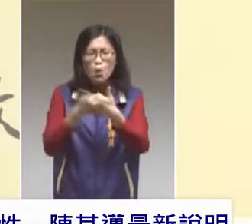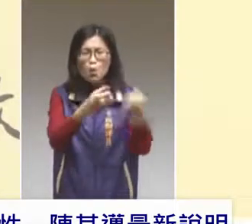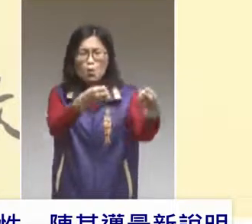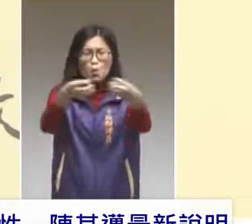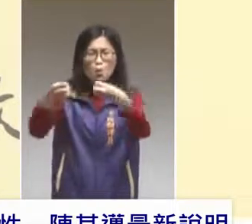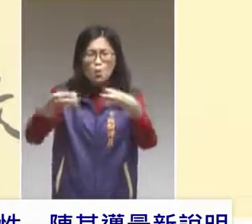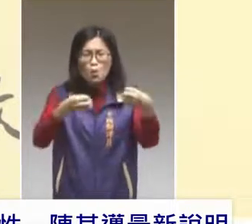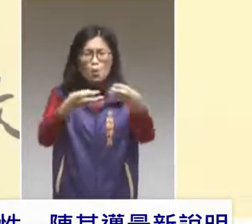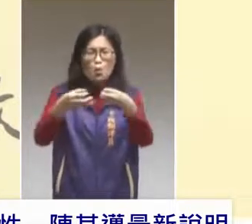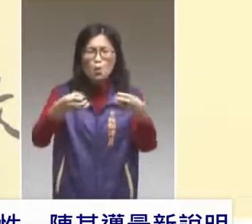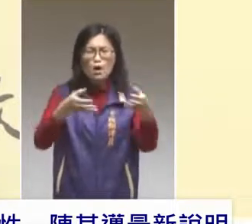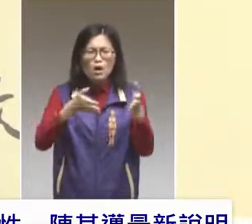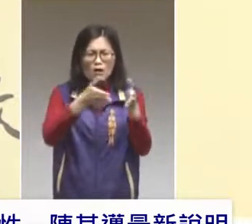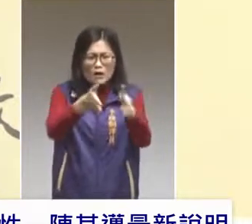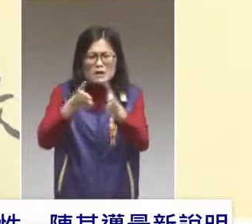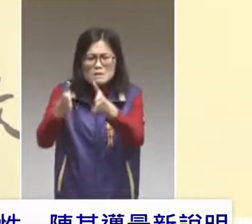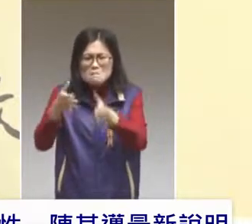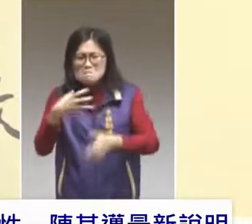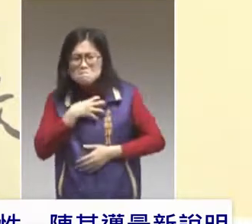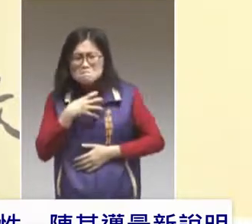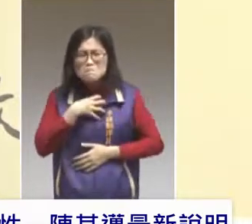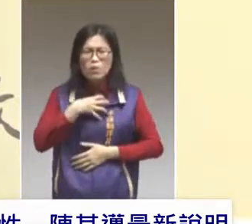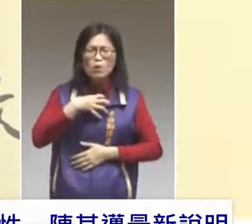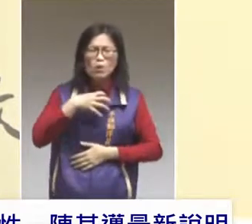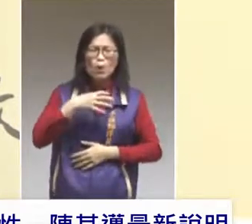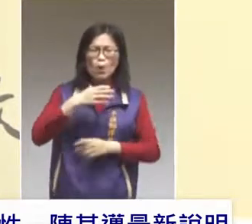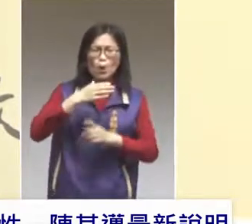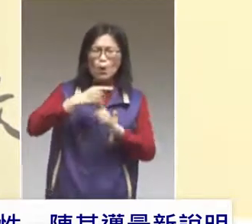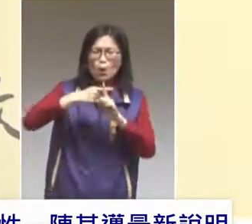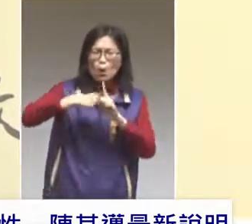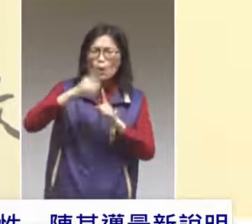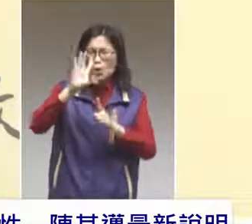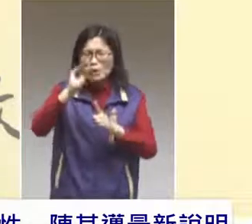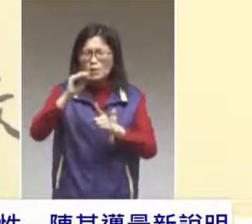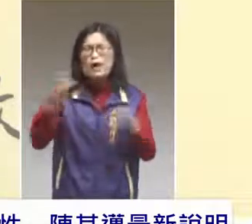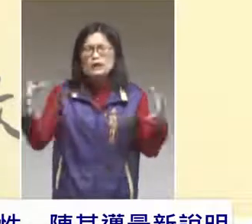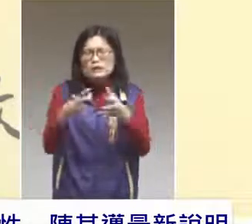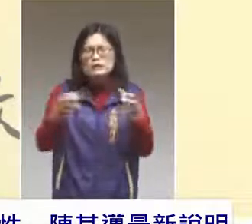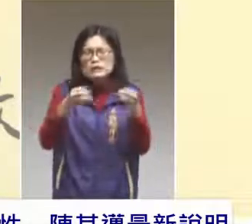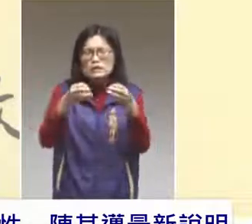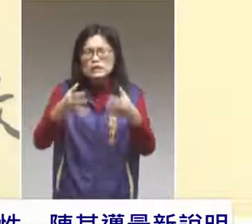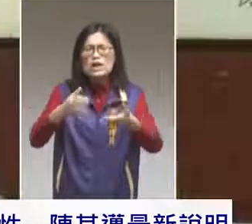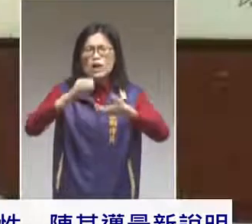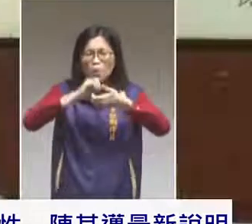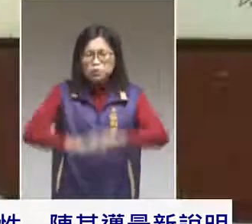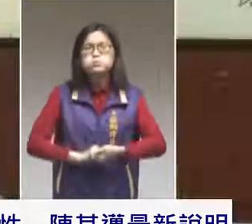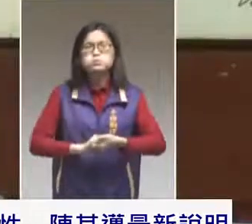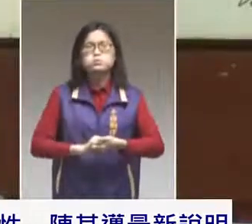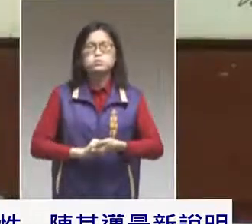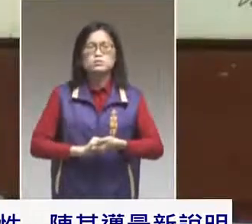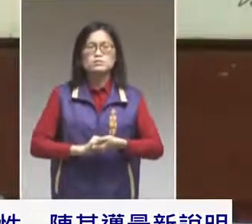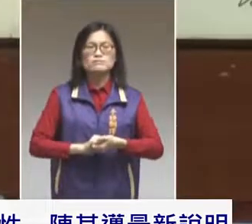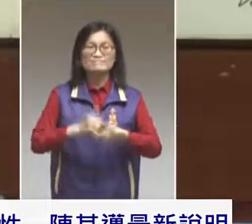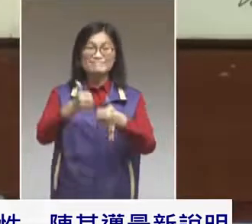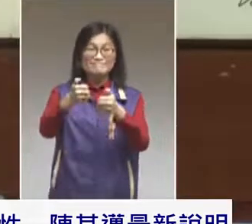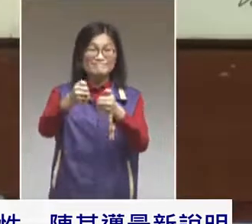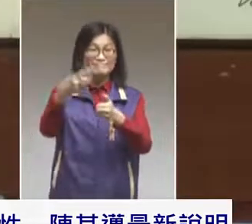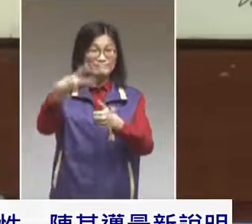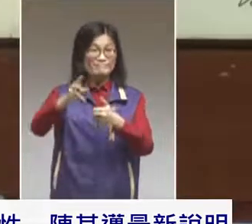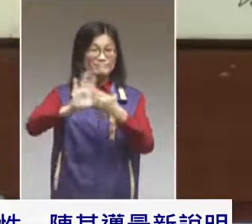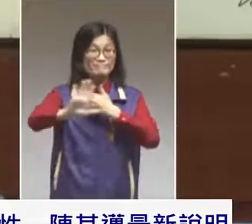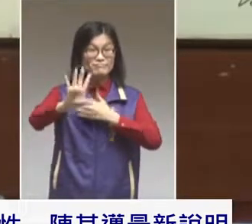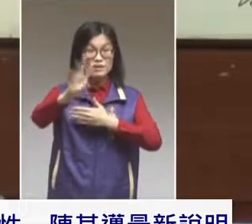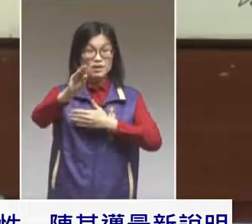专家会议相关的这些讨论，针对每个衔接环节的风险评估综合做的决定。以上说